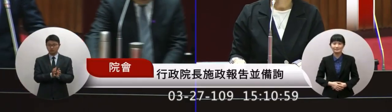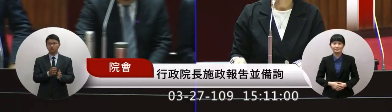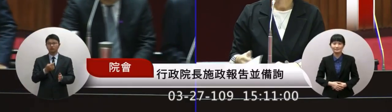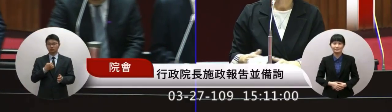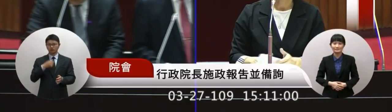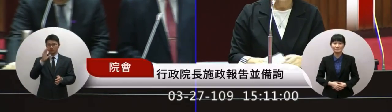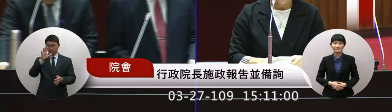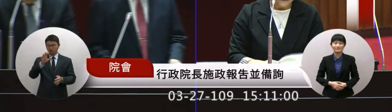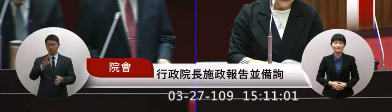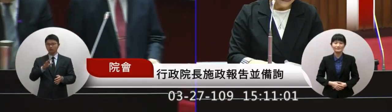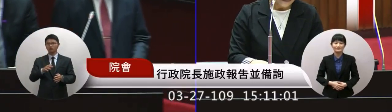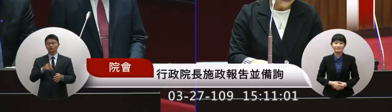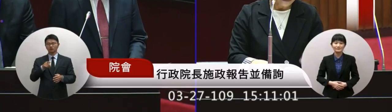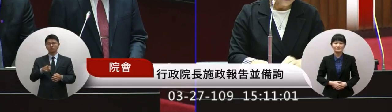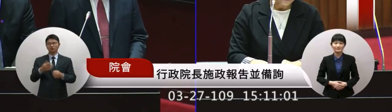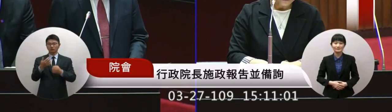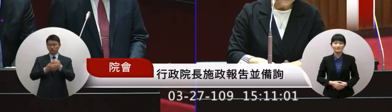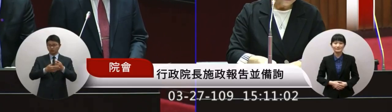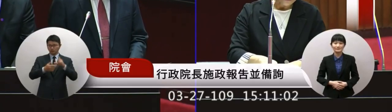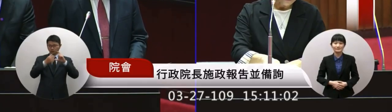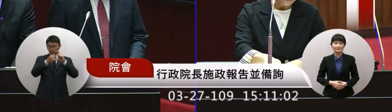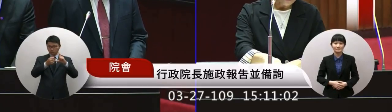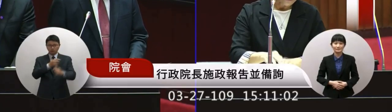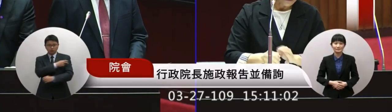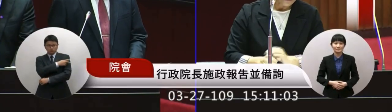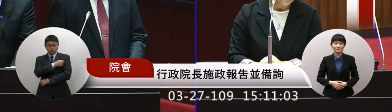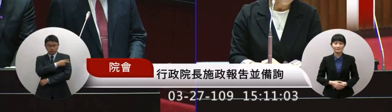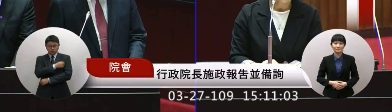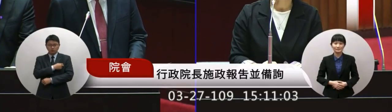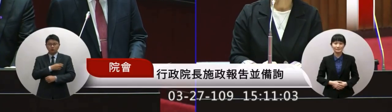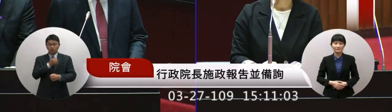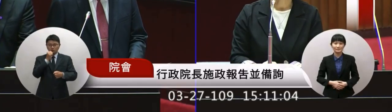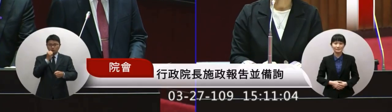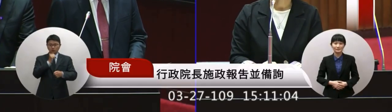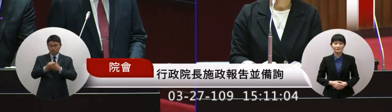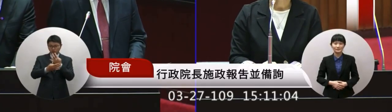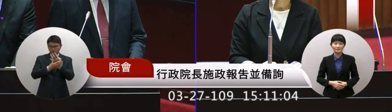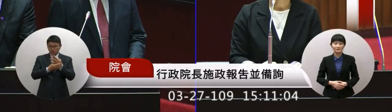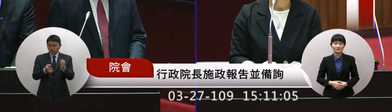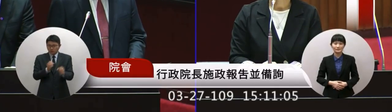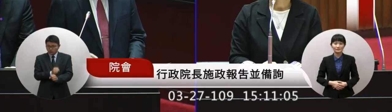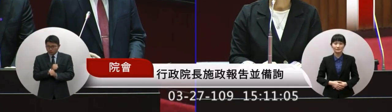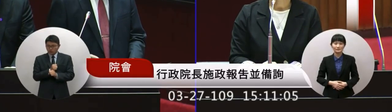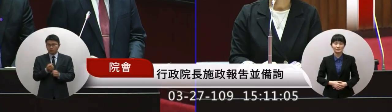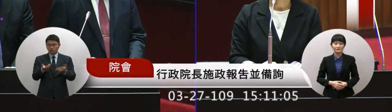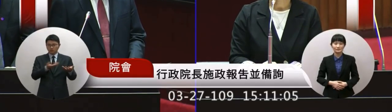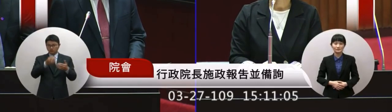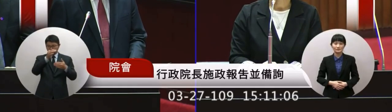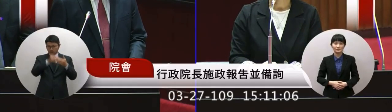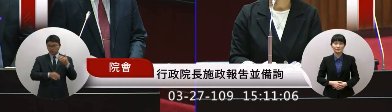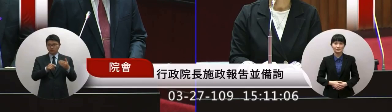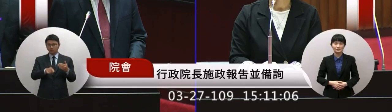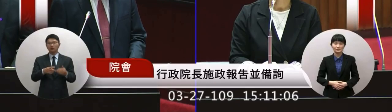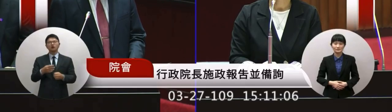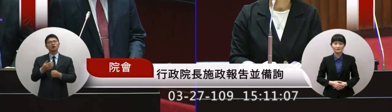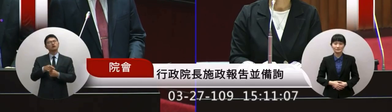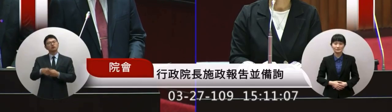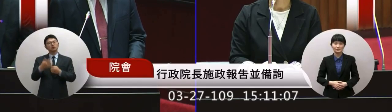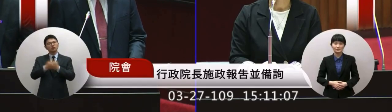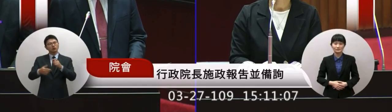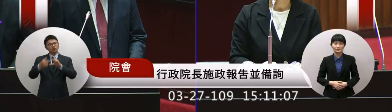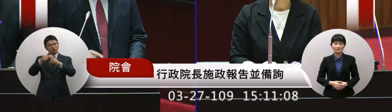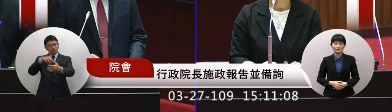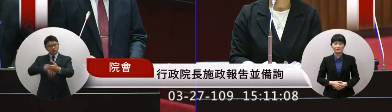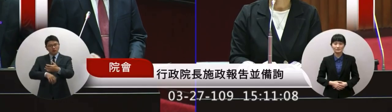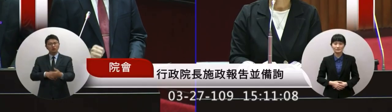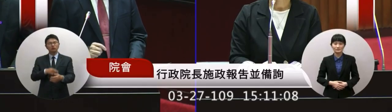有定班的保护区巡守。这一个作业注意事项啦，那地方政府跟保护区内的公所都可以依规